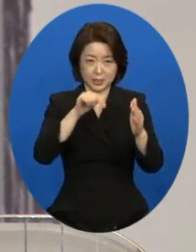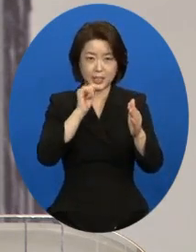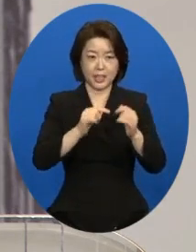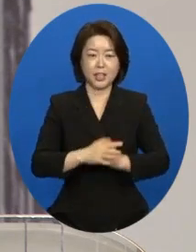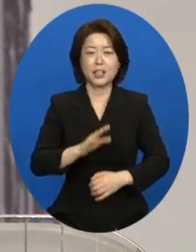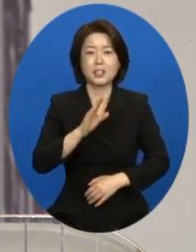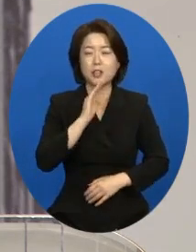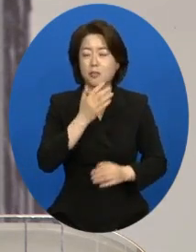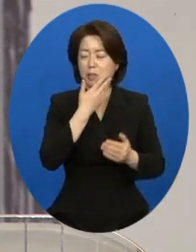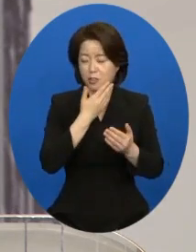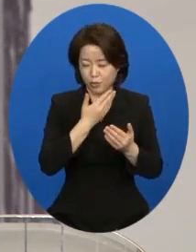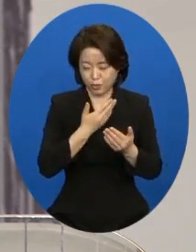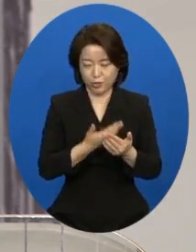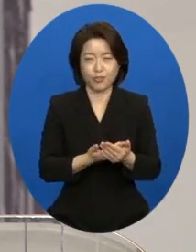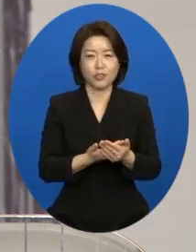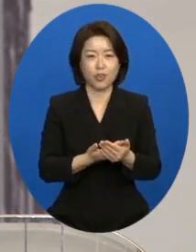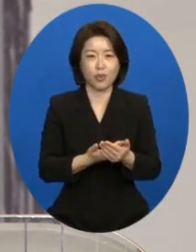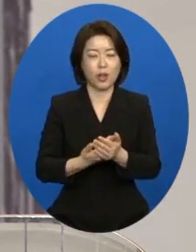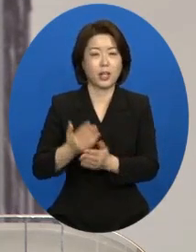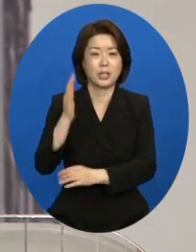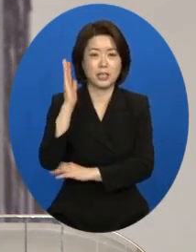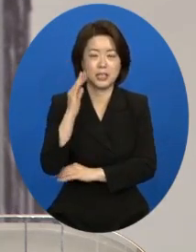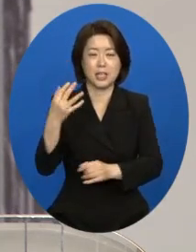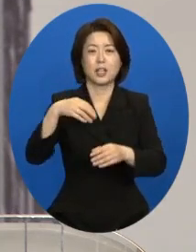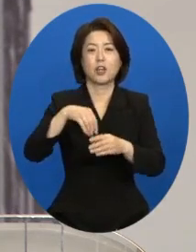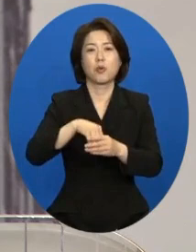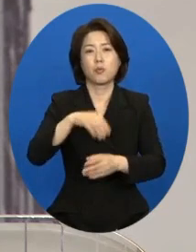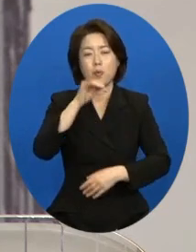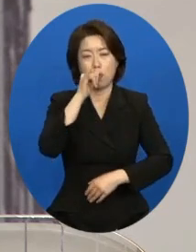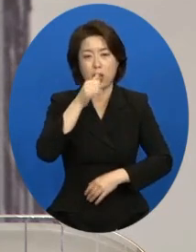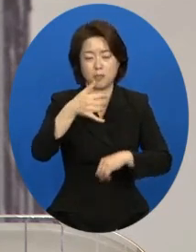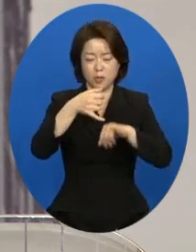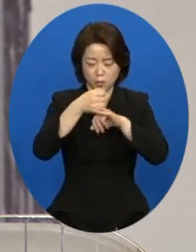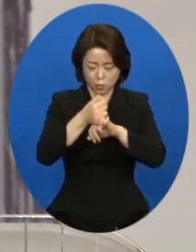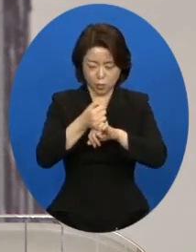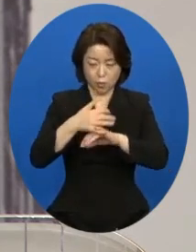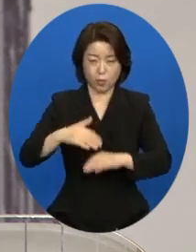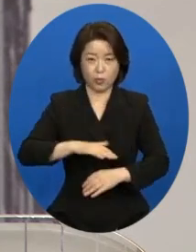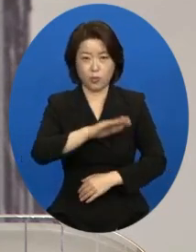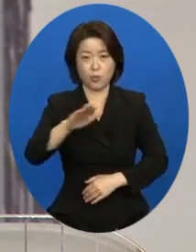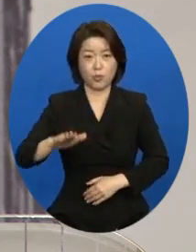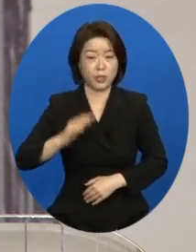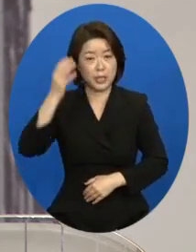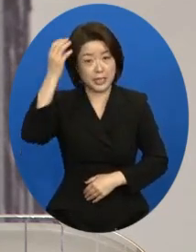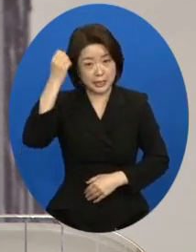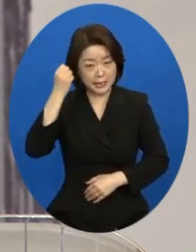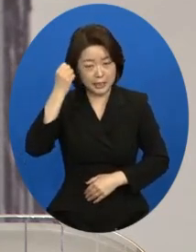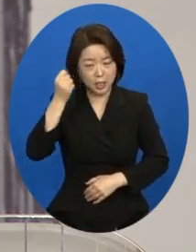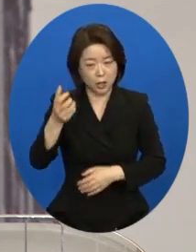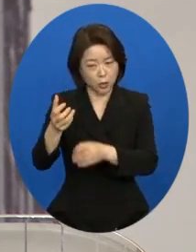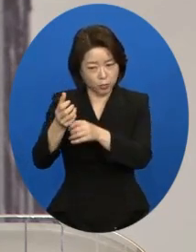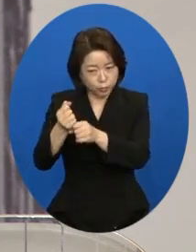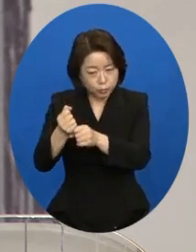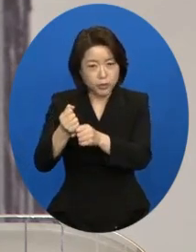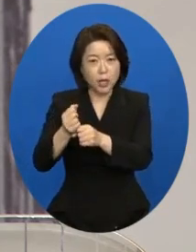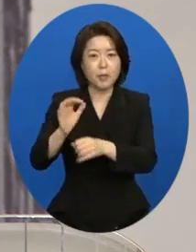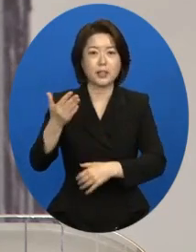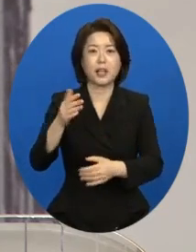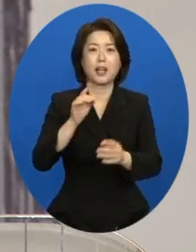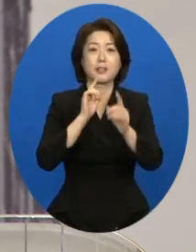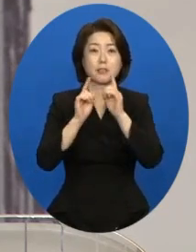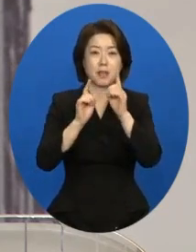너무나 중요한 이야기가 담겨 있기 때문에 반드시 우리가 알고 붙잡아야 될